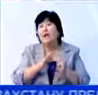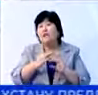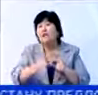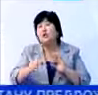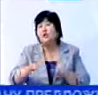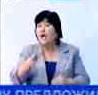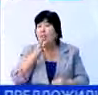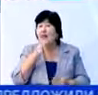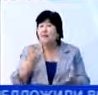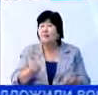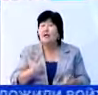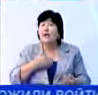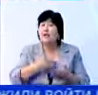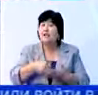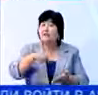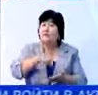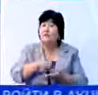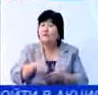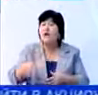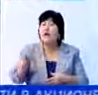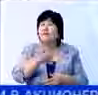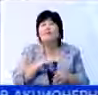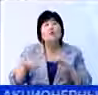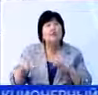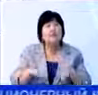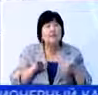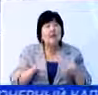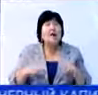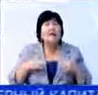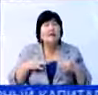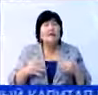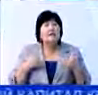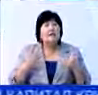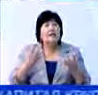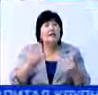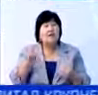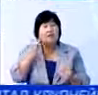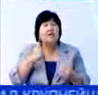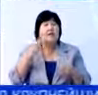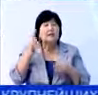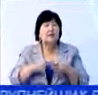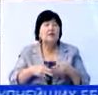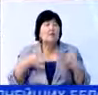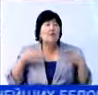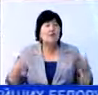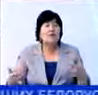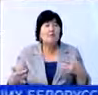пункте аксакалы принимают оксамы активное участие во всех мероприятиях. В торжества в честь Дня пожилых завершились большим